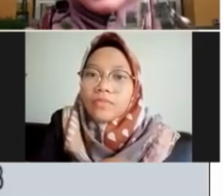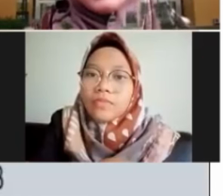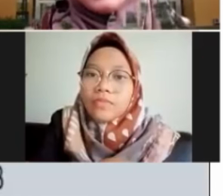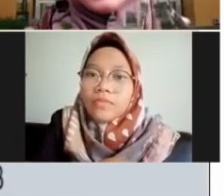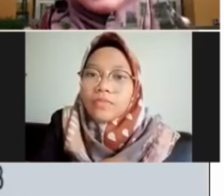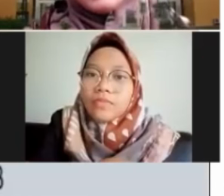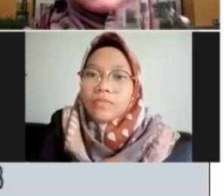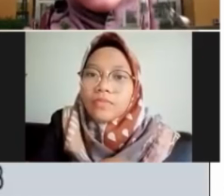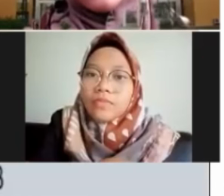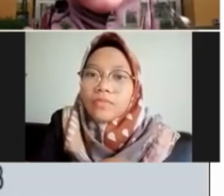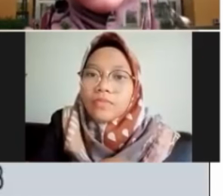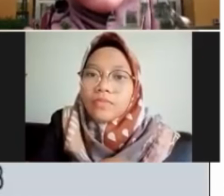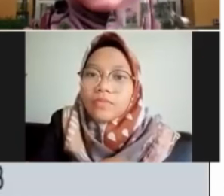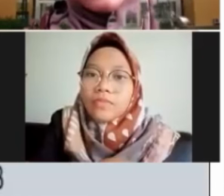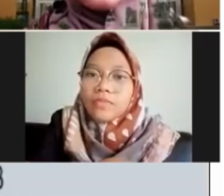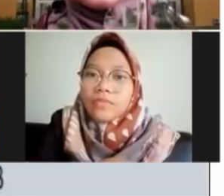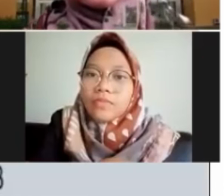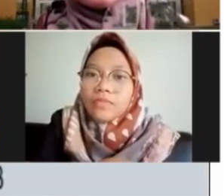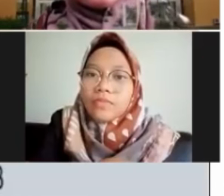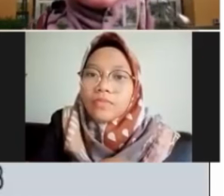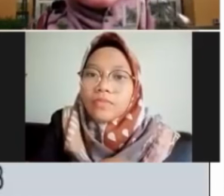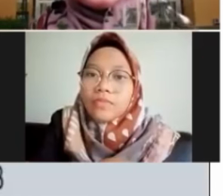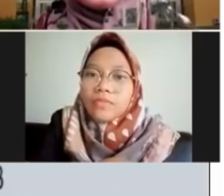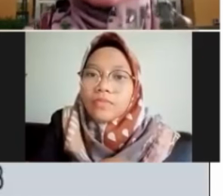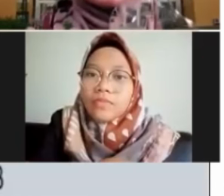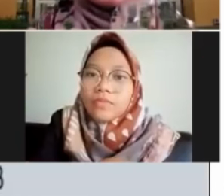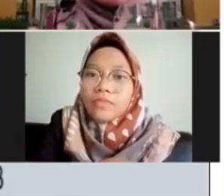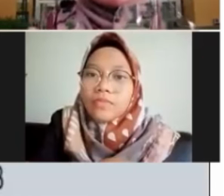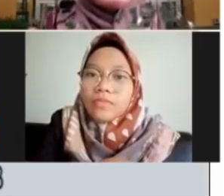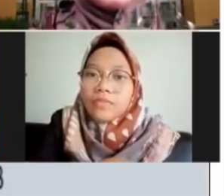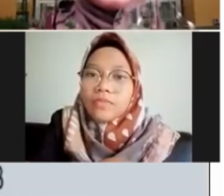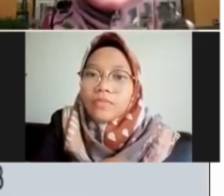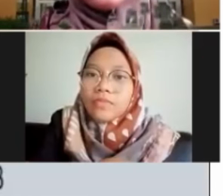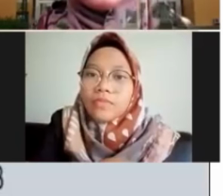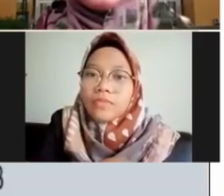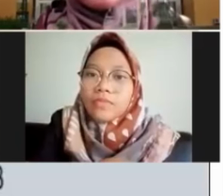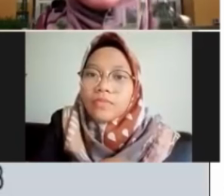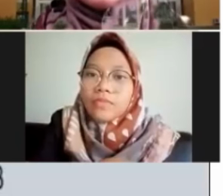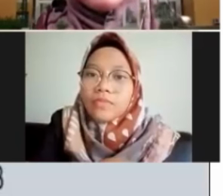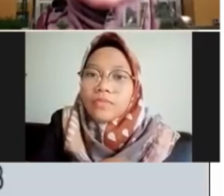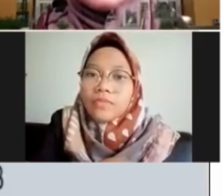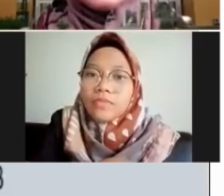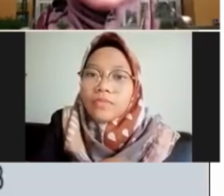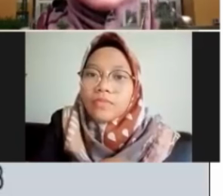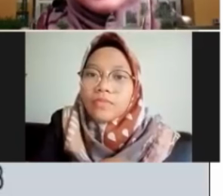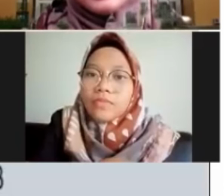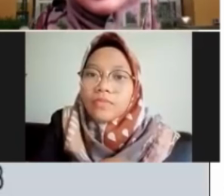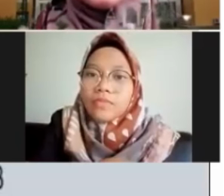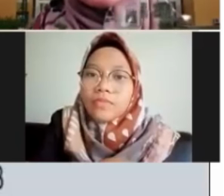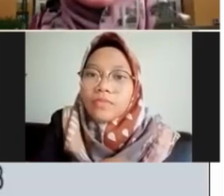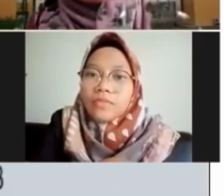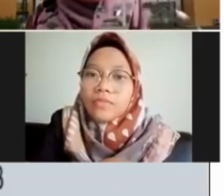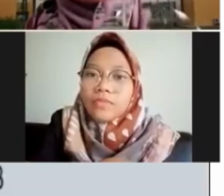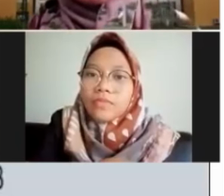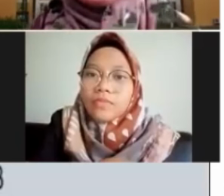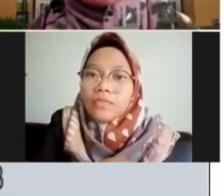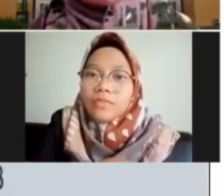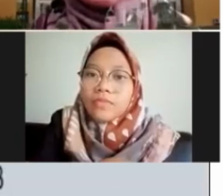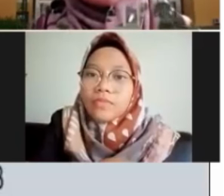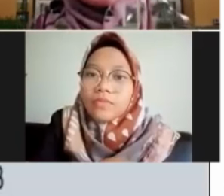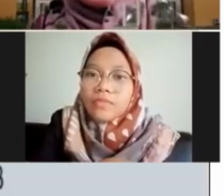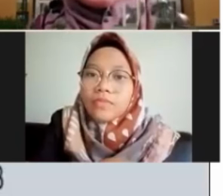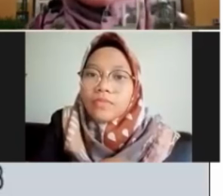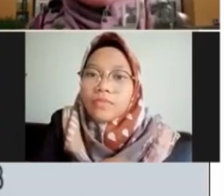cukup bagus gitu, sehingga imunisasi atau program vaksinasi ini sebenarnya bukan merupakan hal